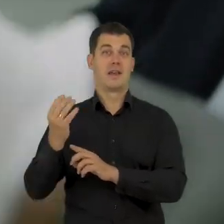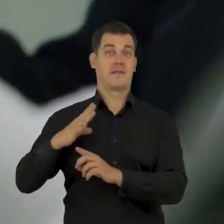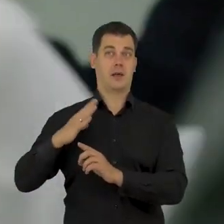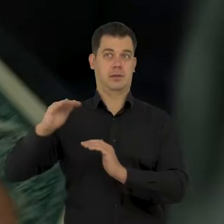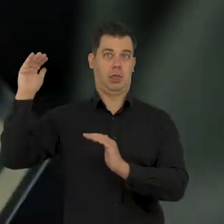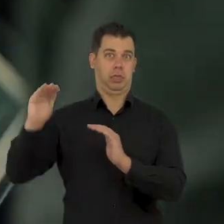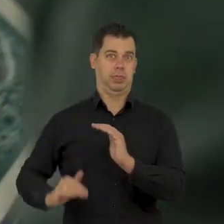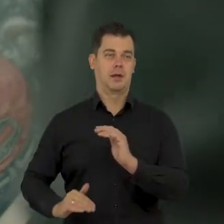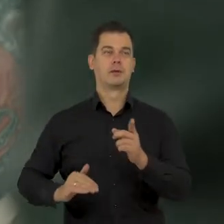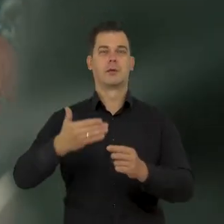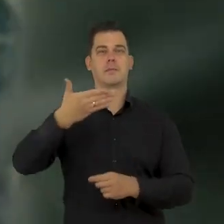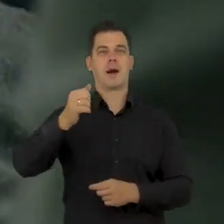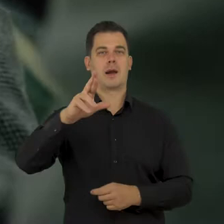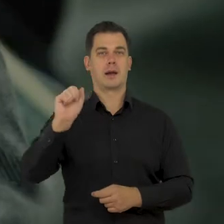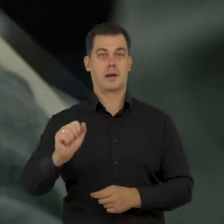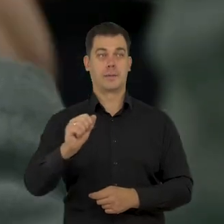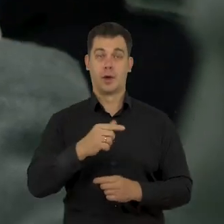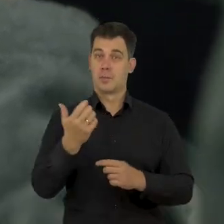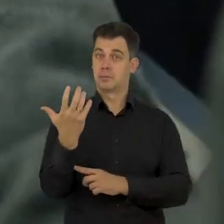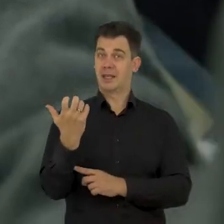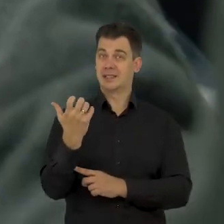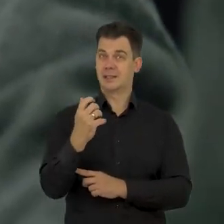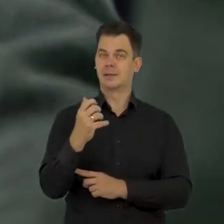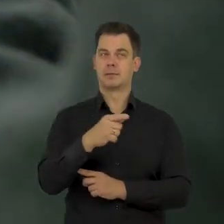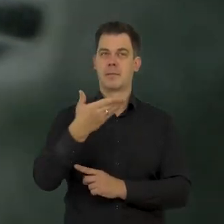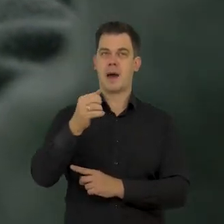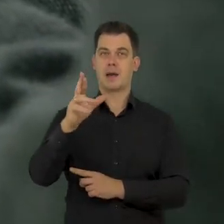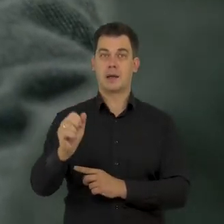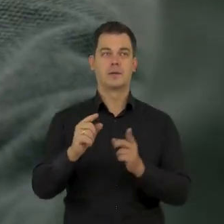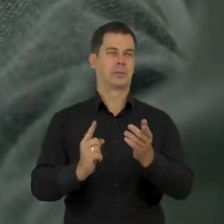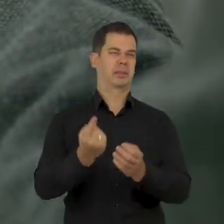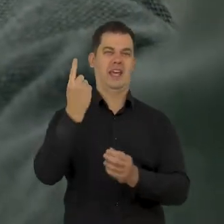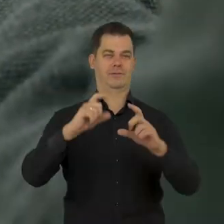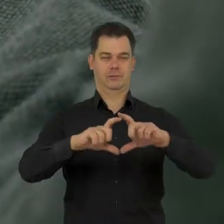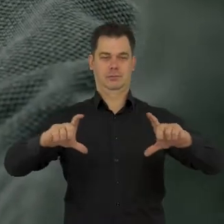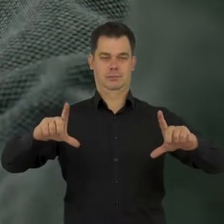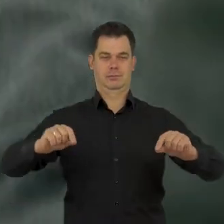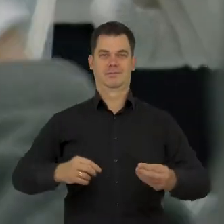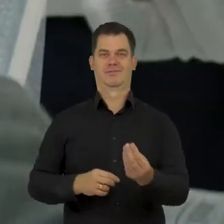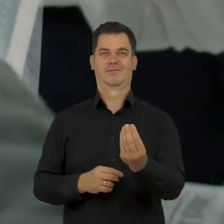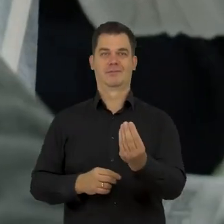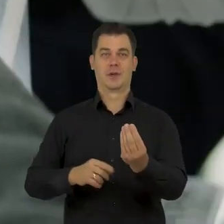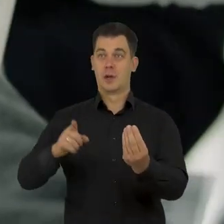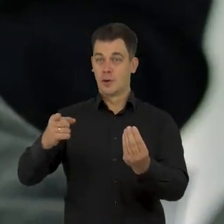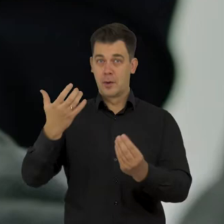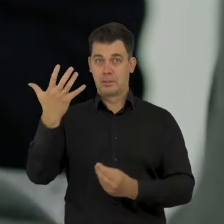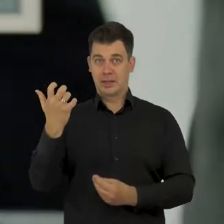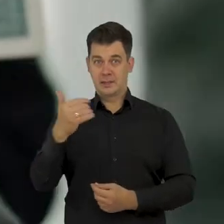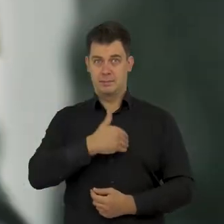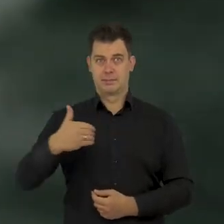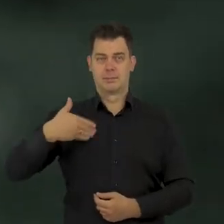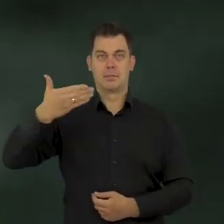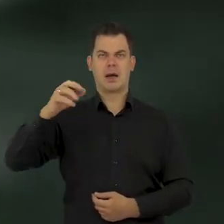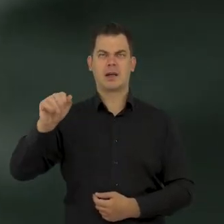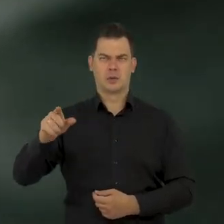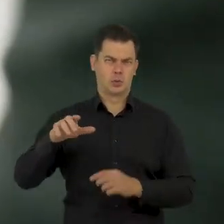jest złoty. Z powodu inflacji przejściową walutą jest bowiem marka polska. 500 jest pierwszym banknotem emitowanym w wolnej